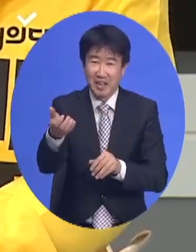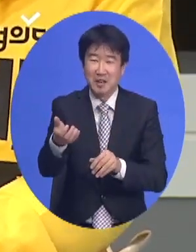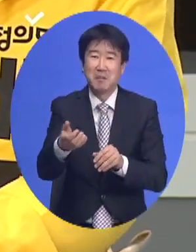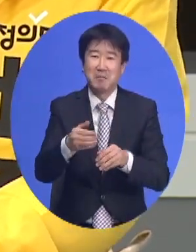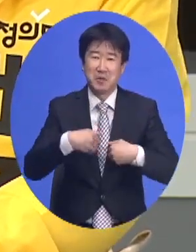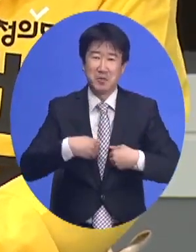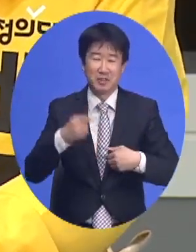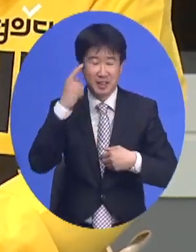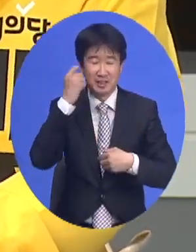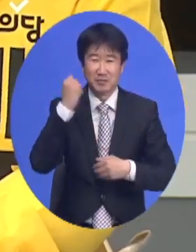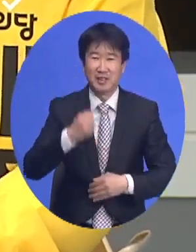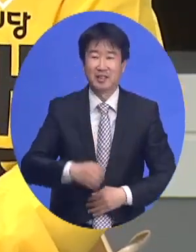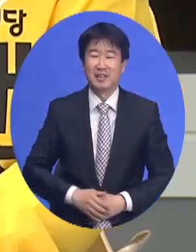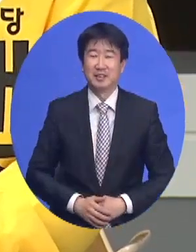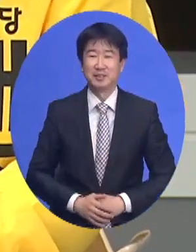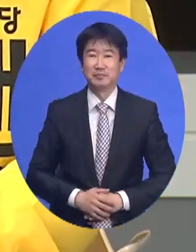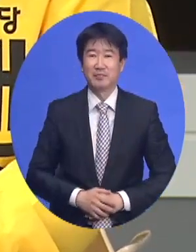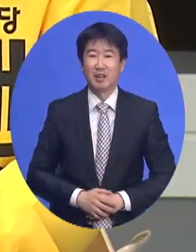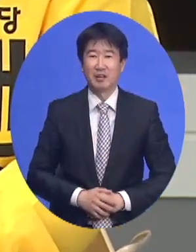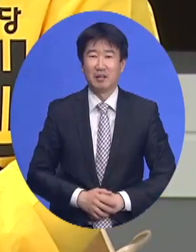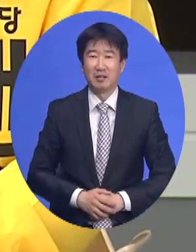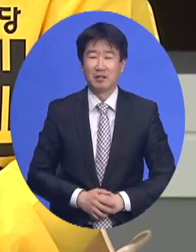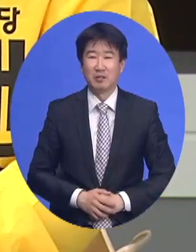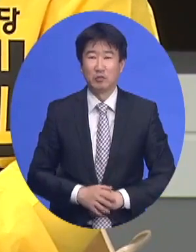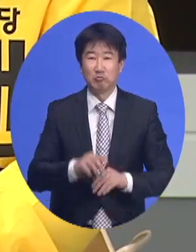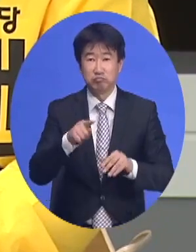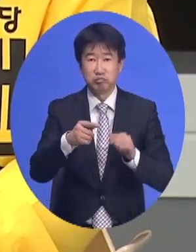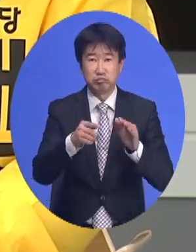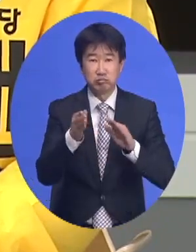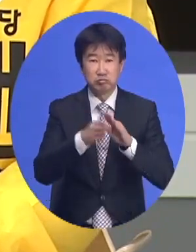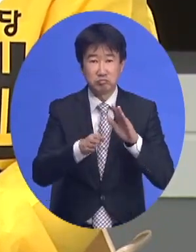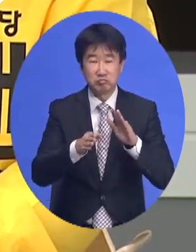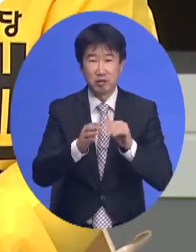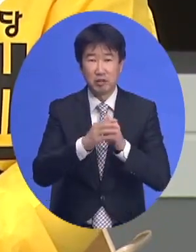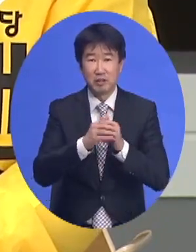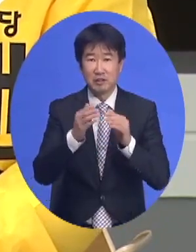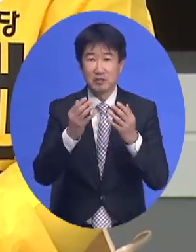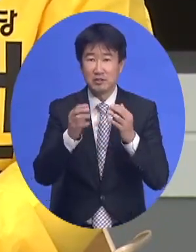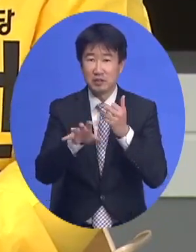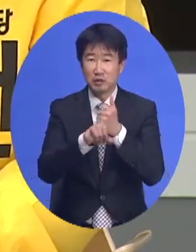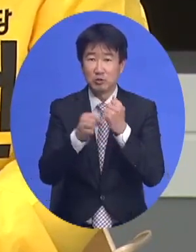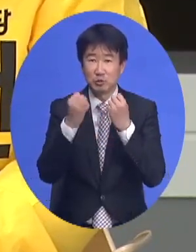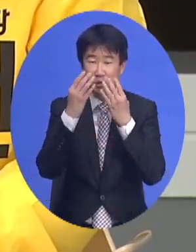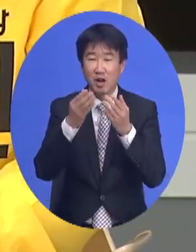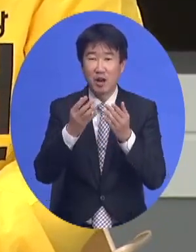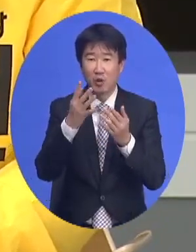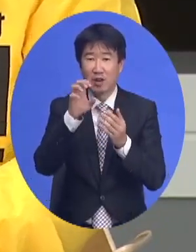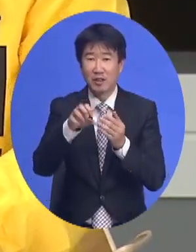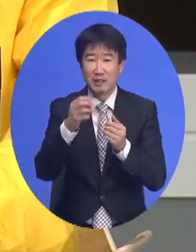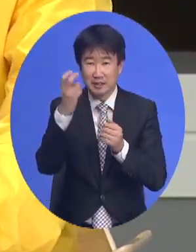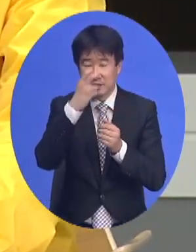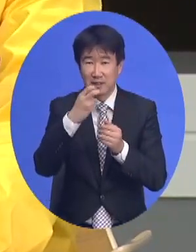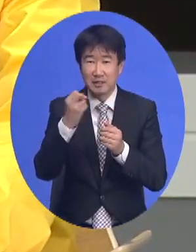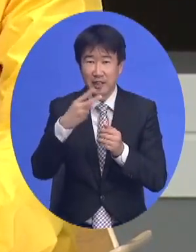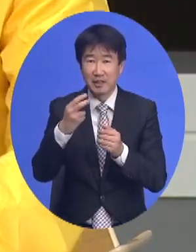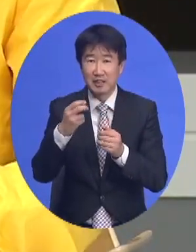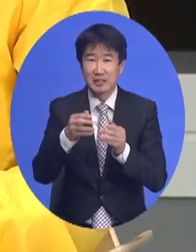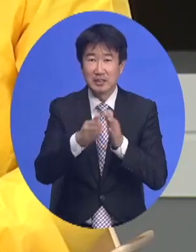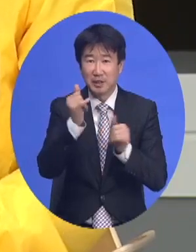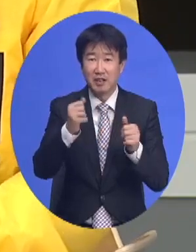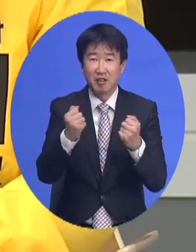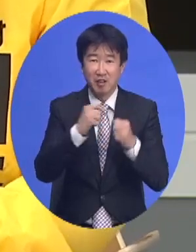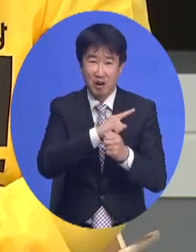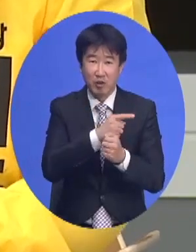생각합니다. 예. 그리고 죄송합니다만 왜 안 나와 있습니까? 여기 나와 있는데 장류 소각장 정설 재검토를 시민